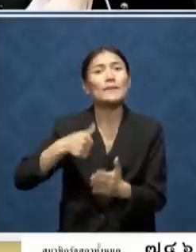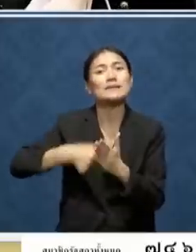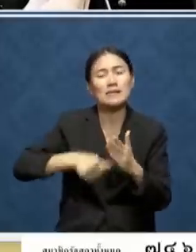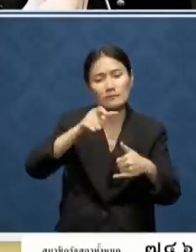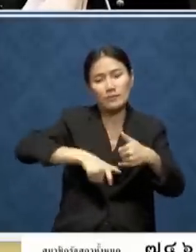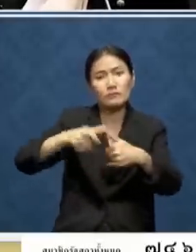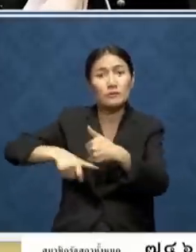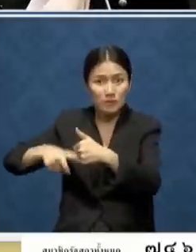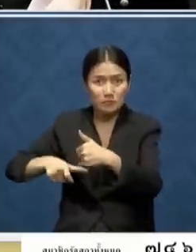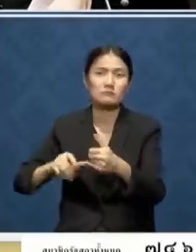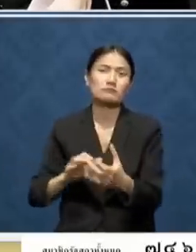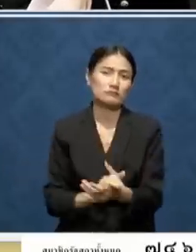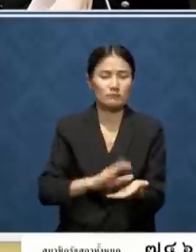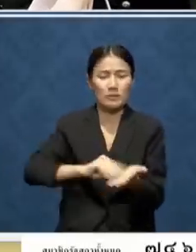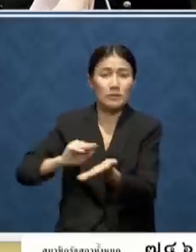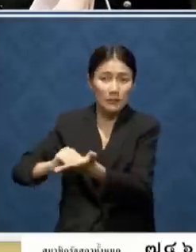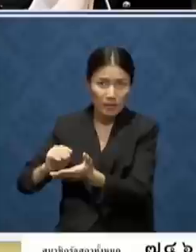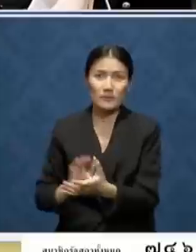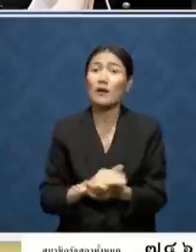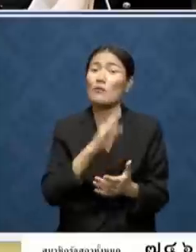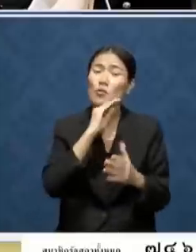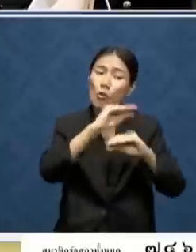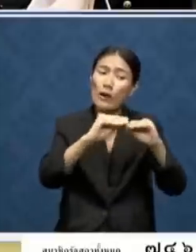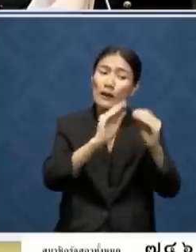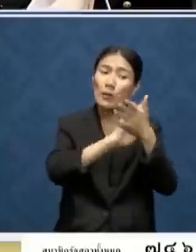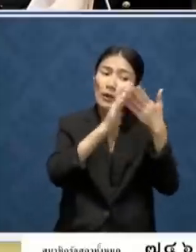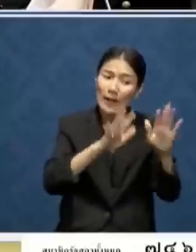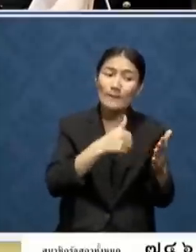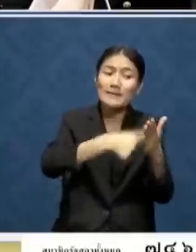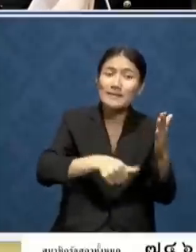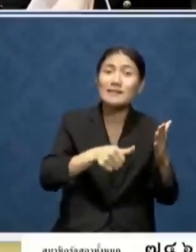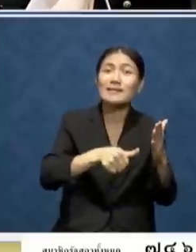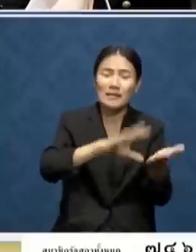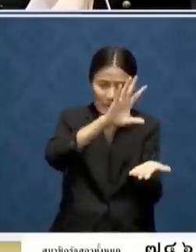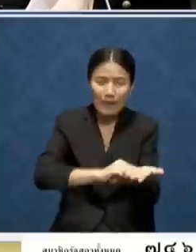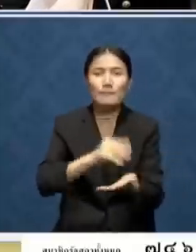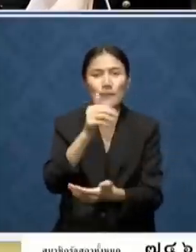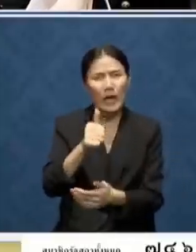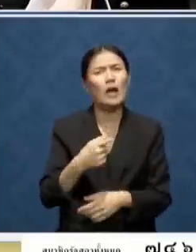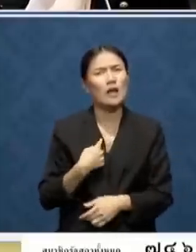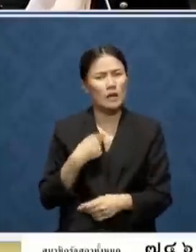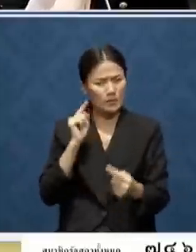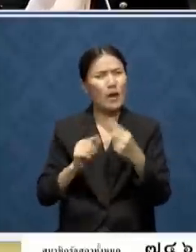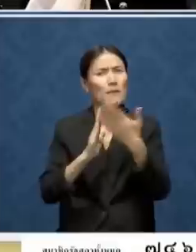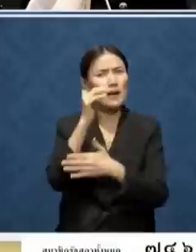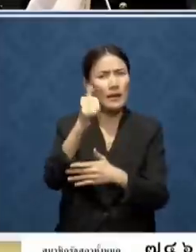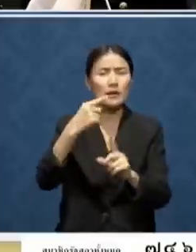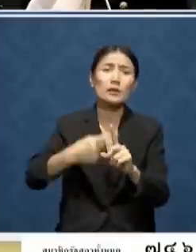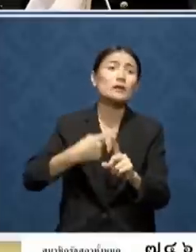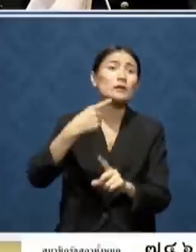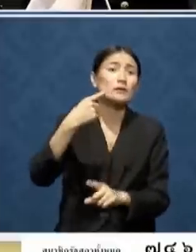มูลค่าเพิ่มจะได้มาหลังจากที่โครงการจบดังนั้นเนี่ยก็มีโอกาสที่ณวันที่ 1กุมภาพันธ์